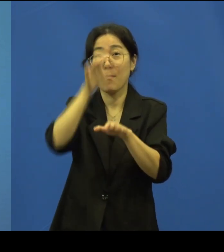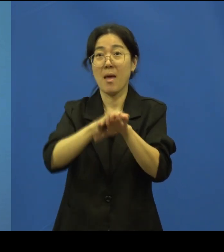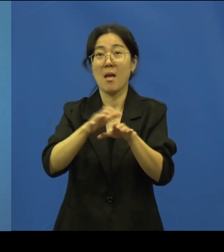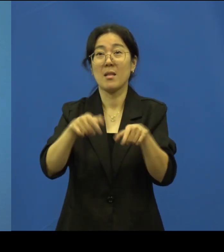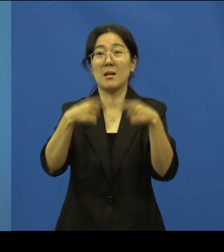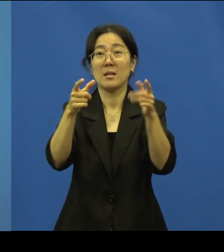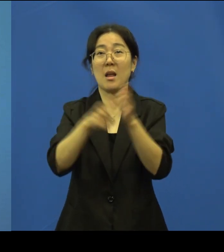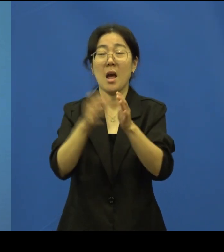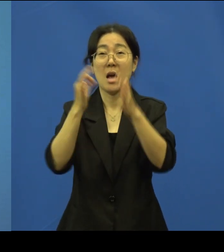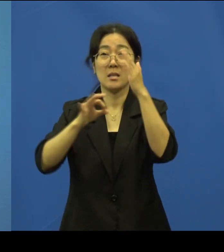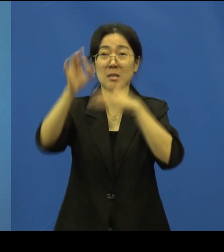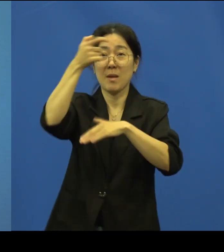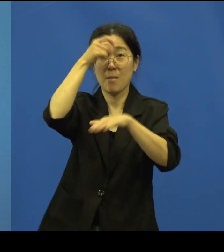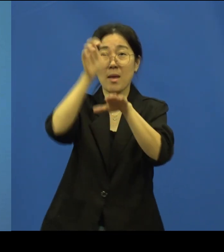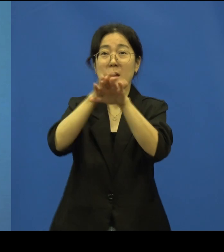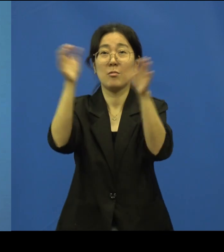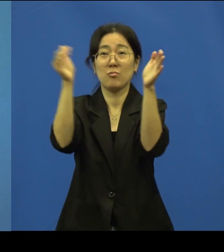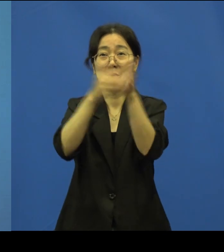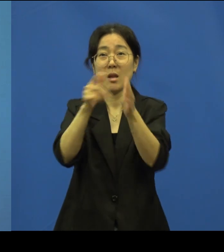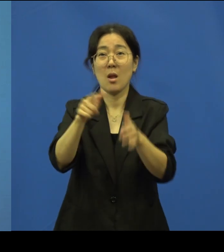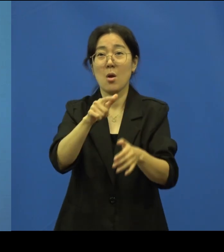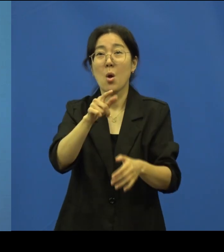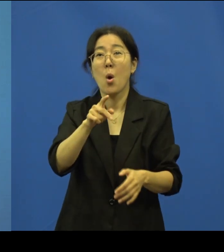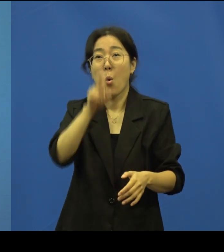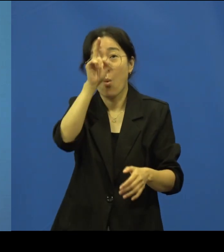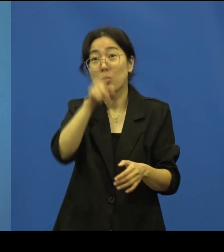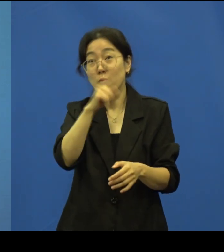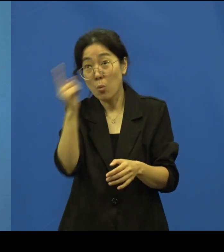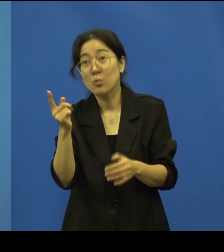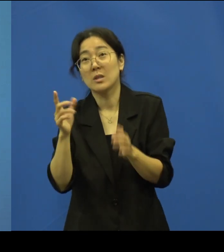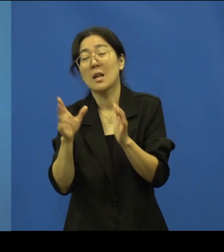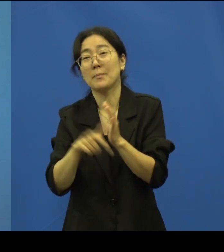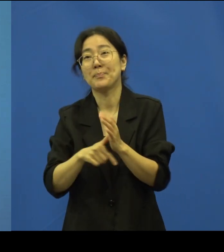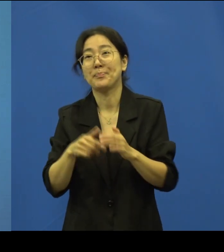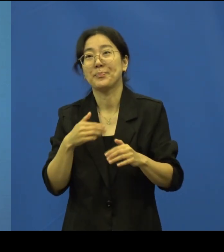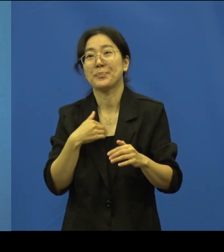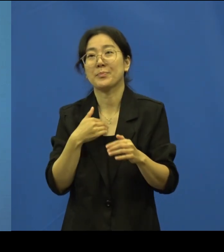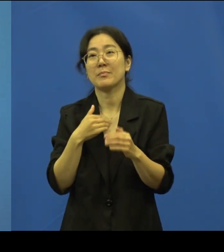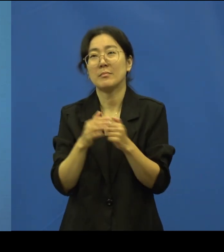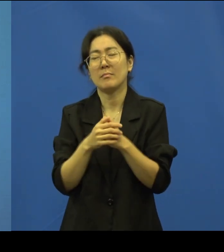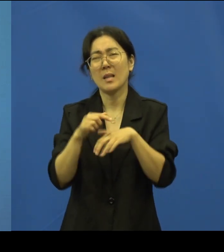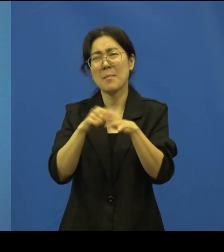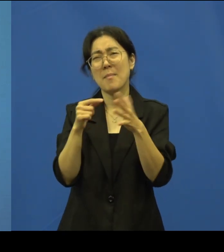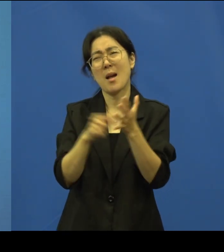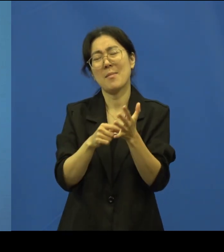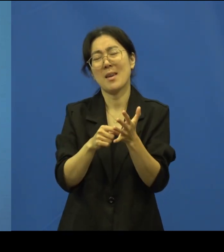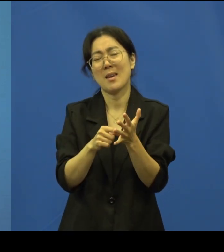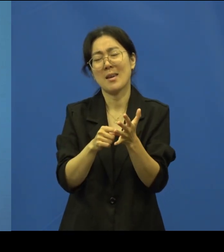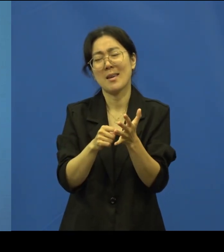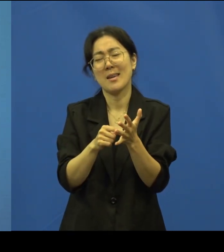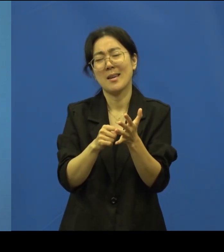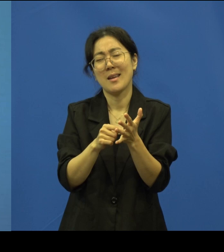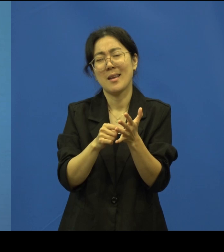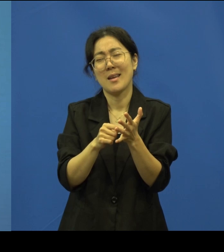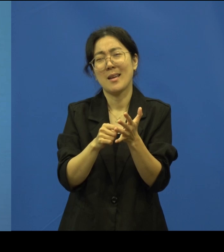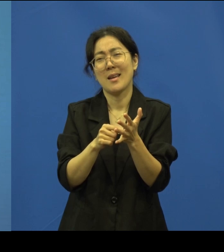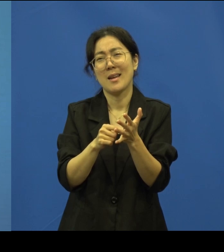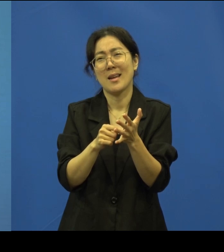이제 오전 집회가 이렇게 끝나고 오후가 될 때 제 마음속에 그런 마음이 살짝 드는 거예요.